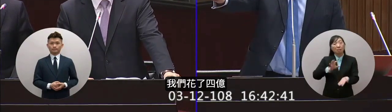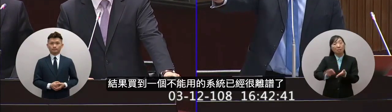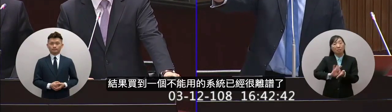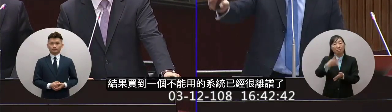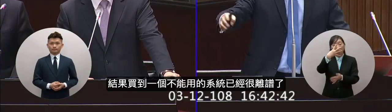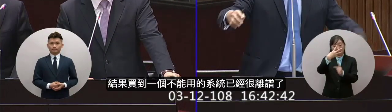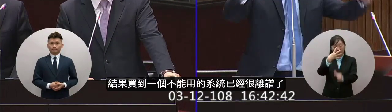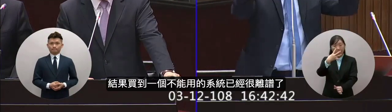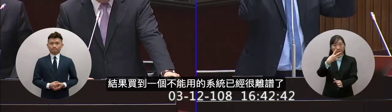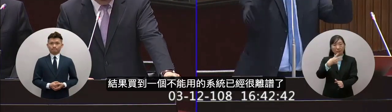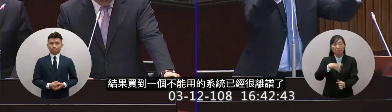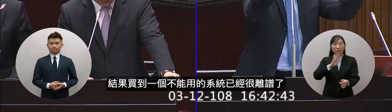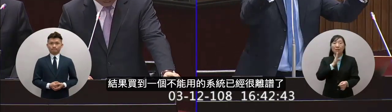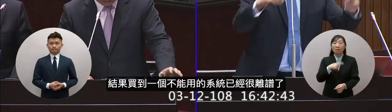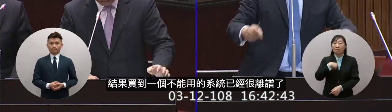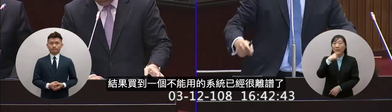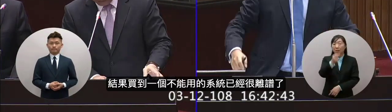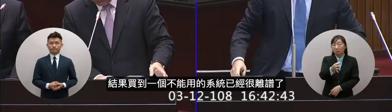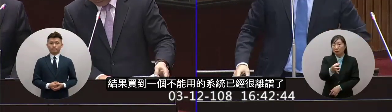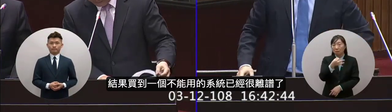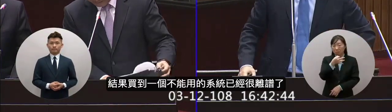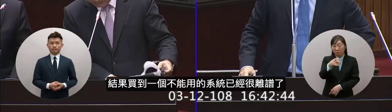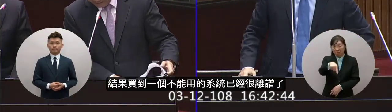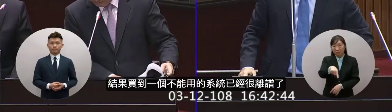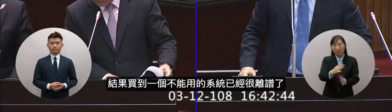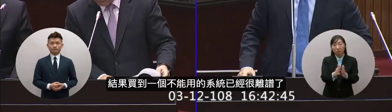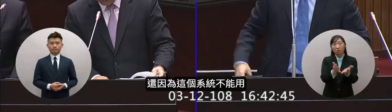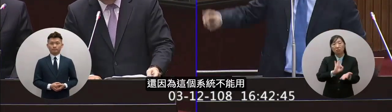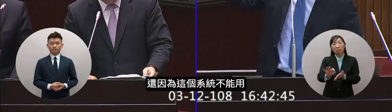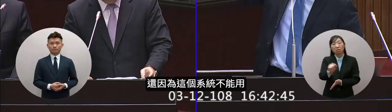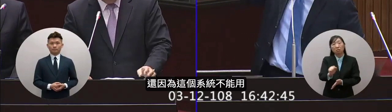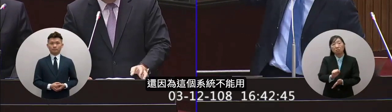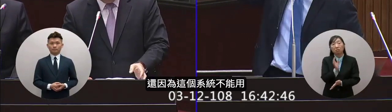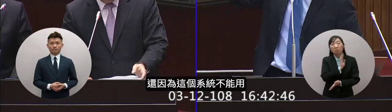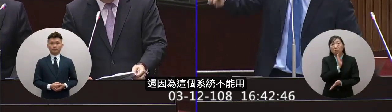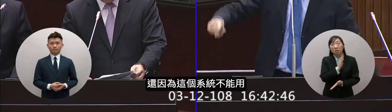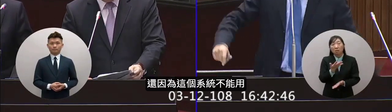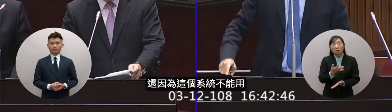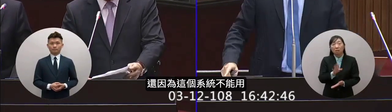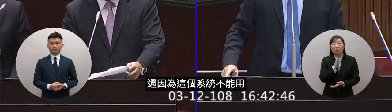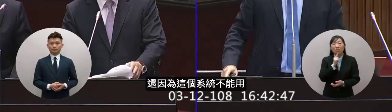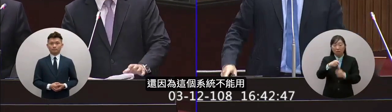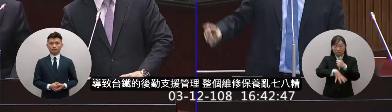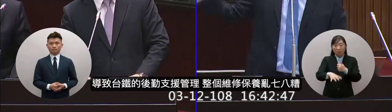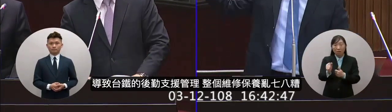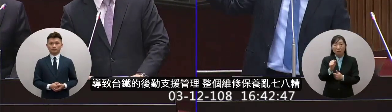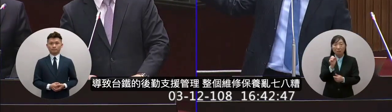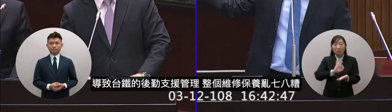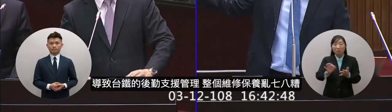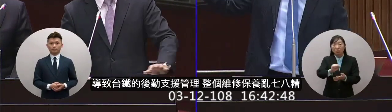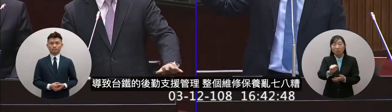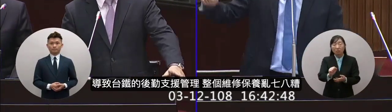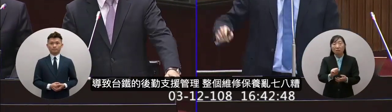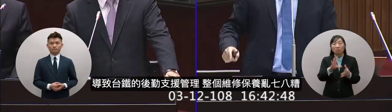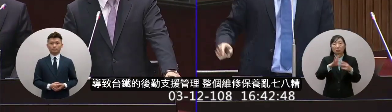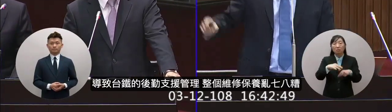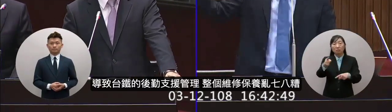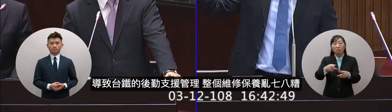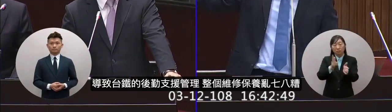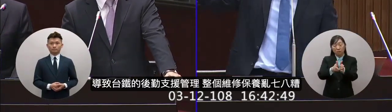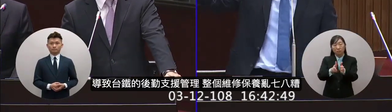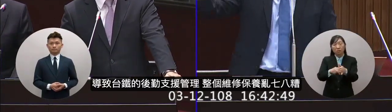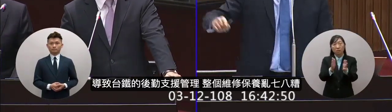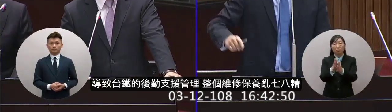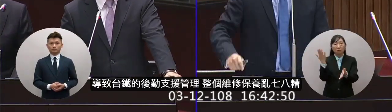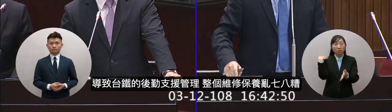4亿，结果买到一个不能用的系统，已经很离谱了。还因为这个系统不能用，导致台铁的后勤资源管